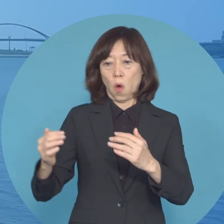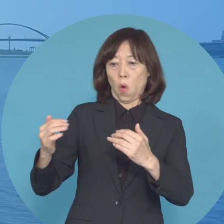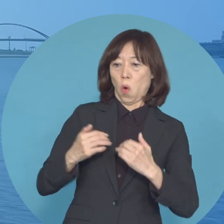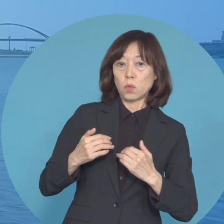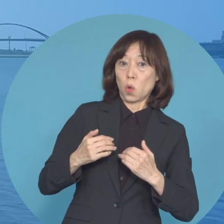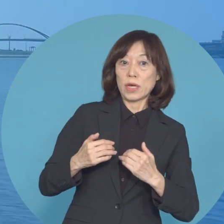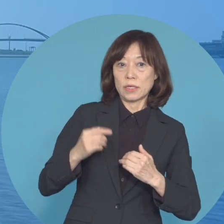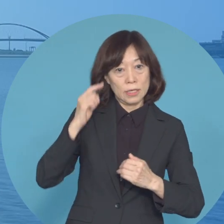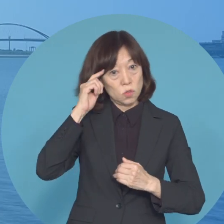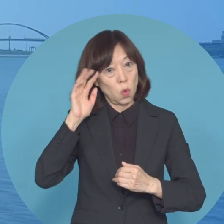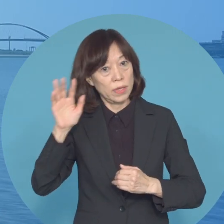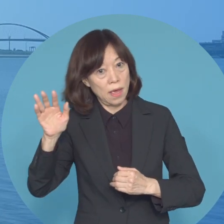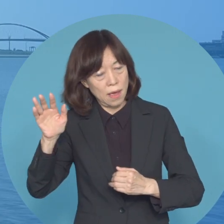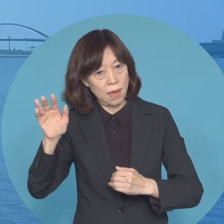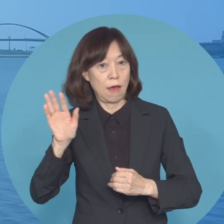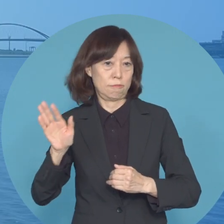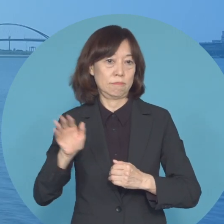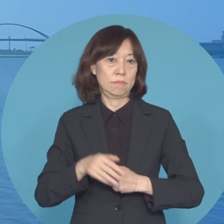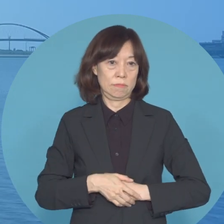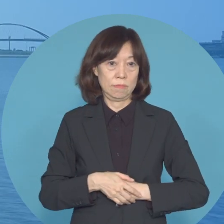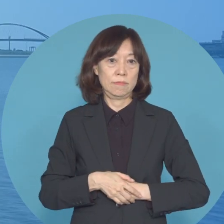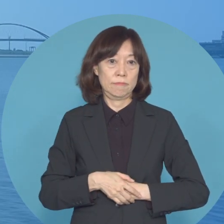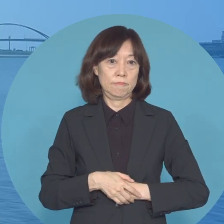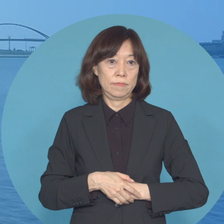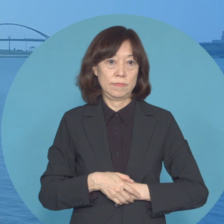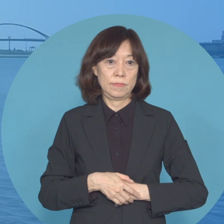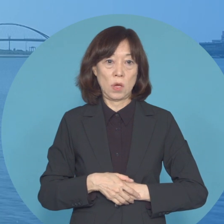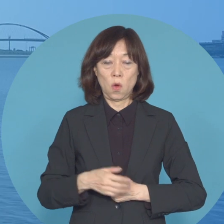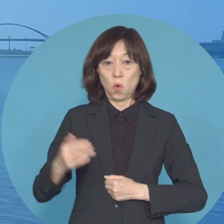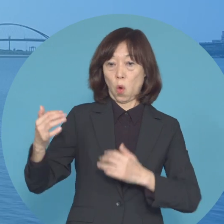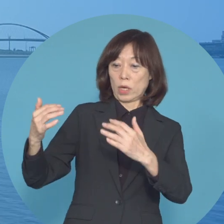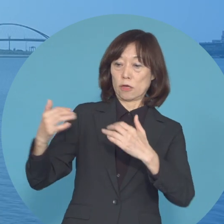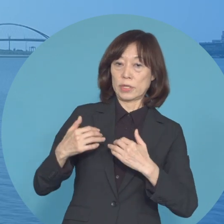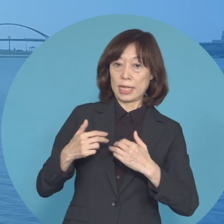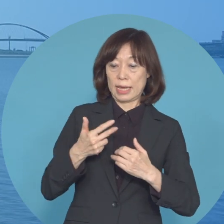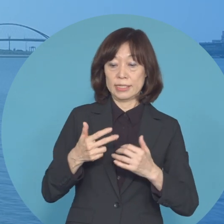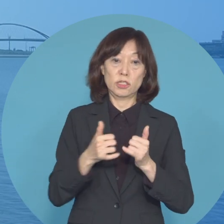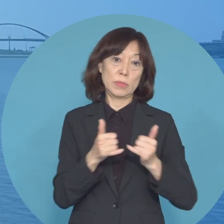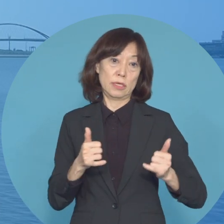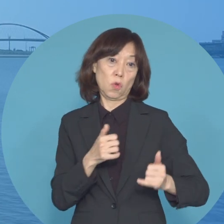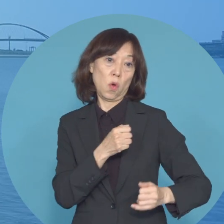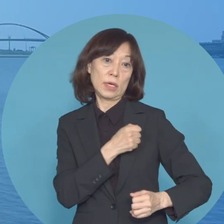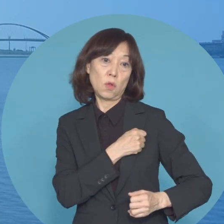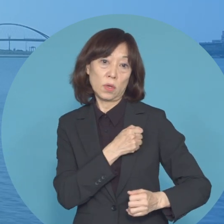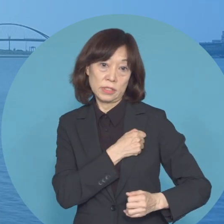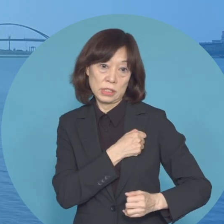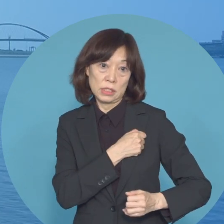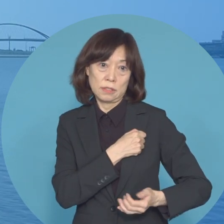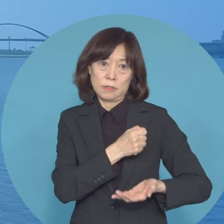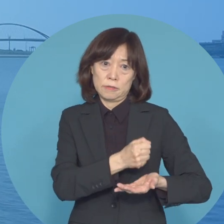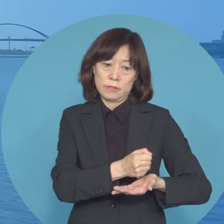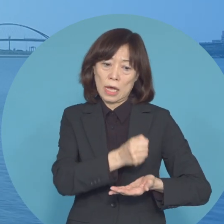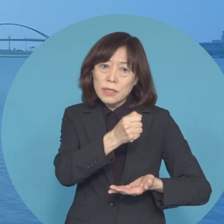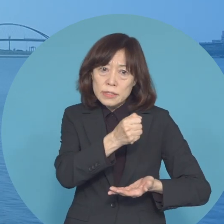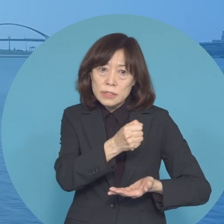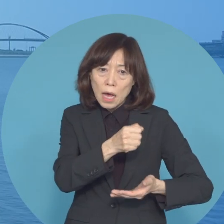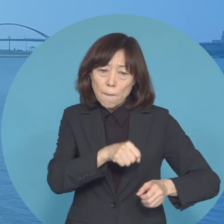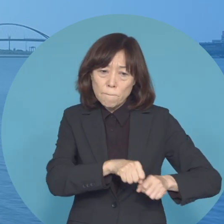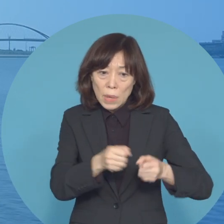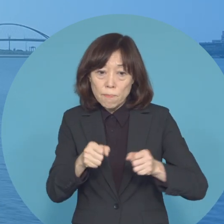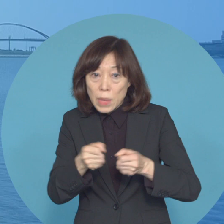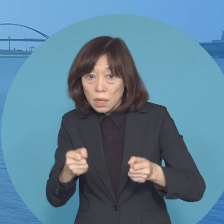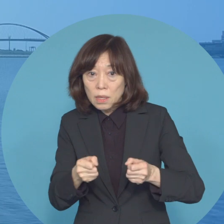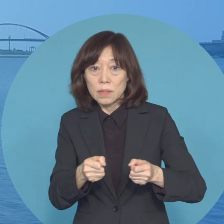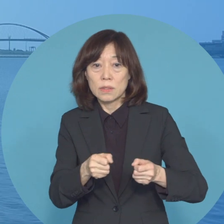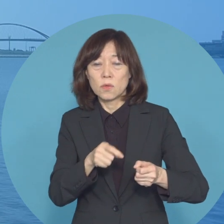報復攻撃を想定しているからです。攻撃を受けて市民の生命や財産が破